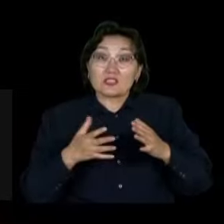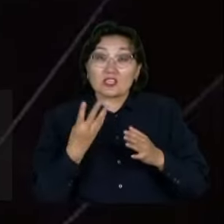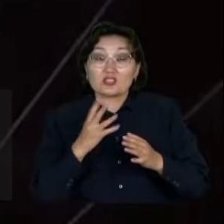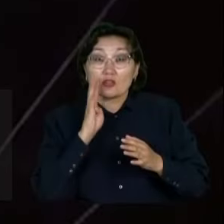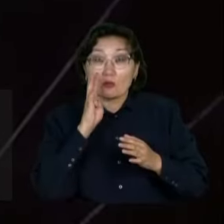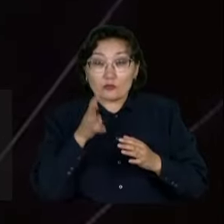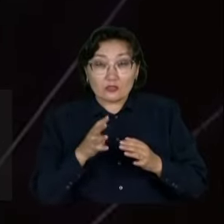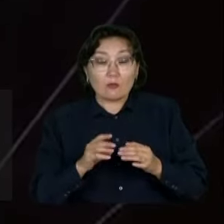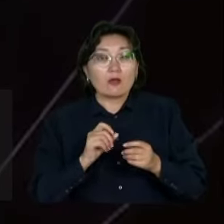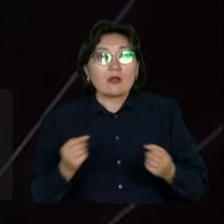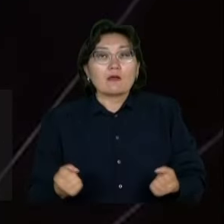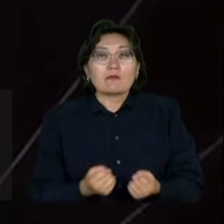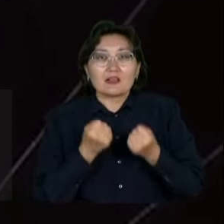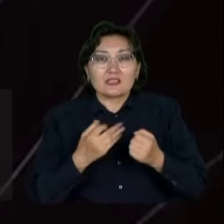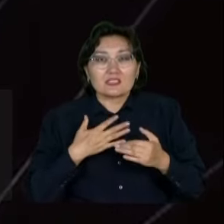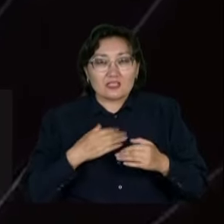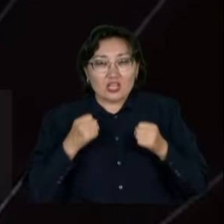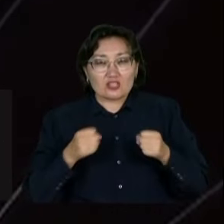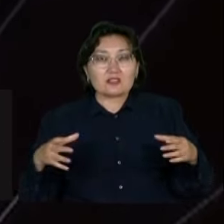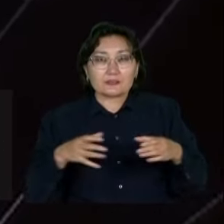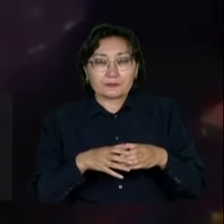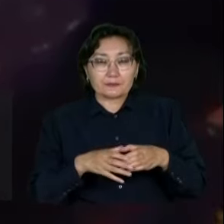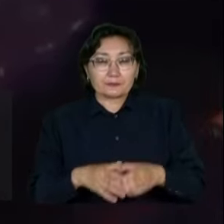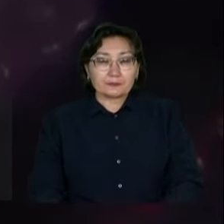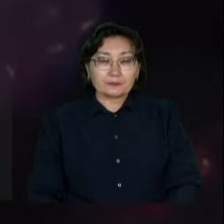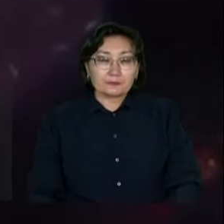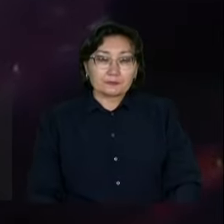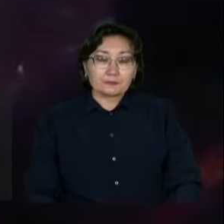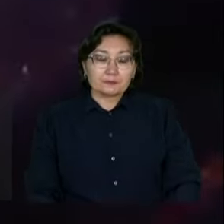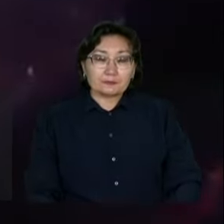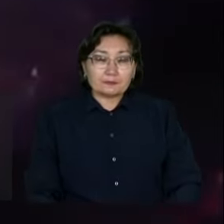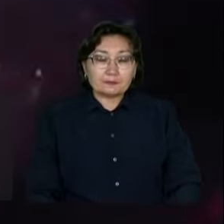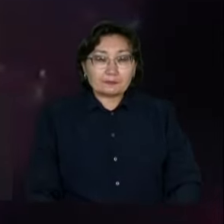четырехлетия и болеть за наших. Аида Иманали, Алишер Иргалиева, Гани Калуев, телеканал Алматы.